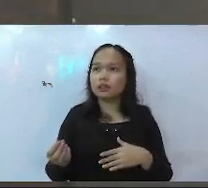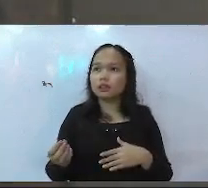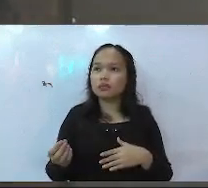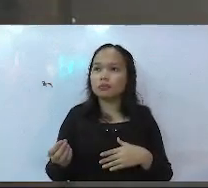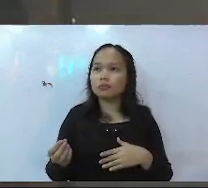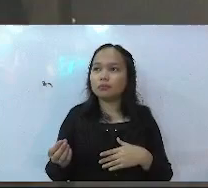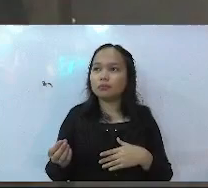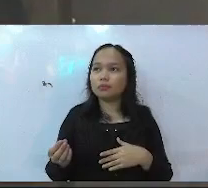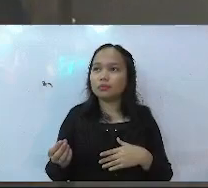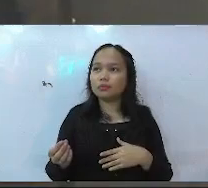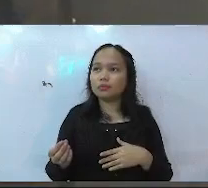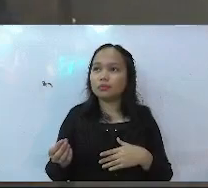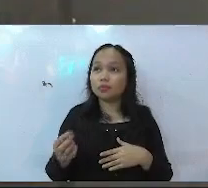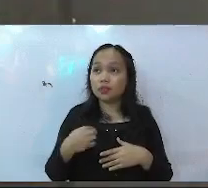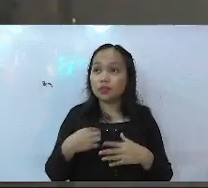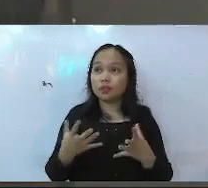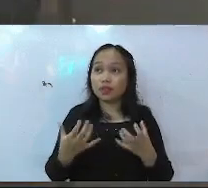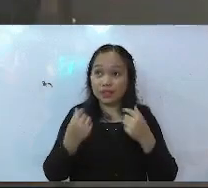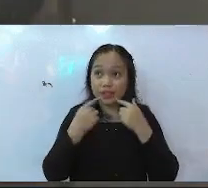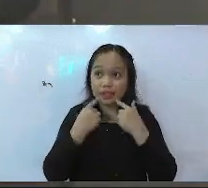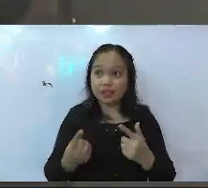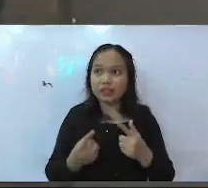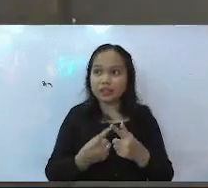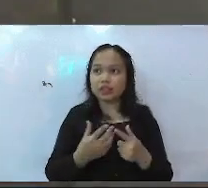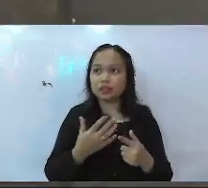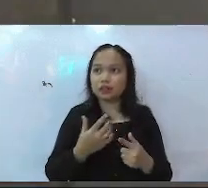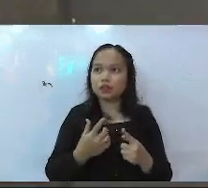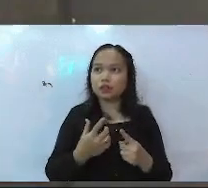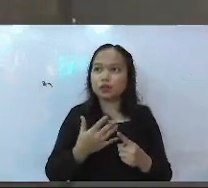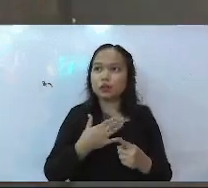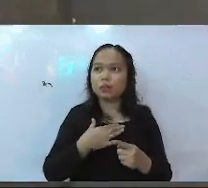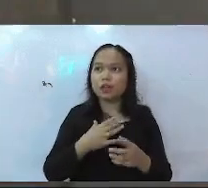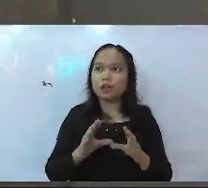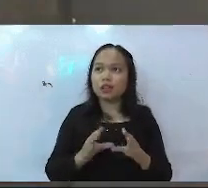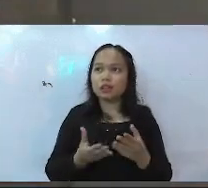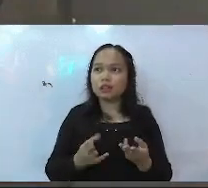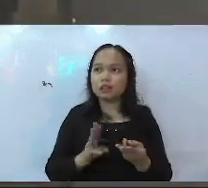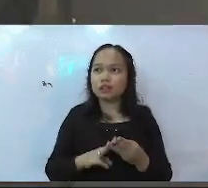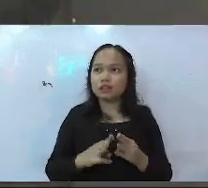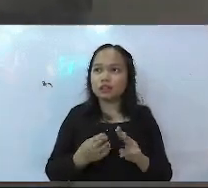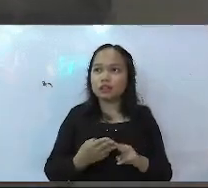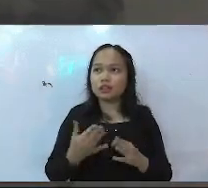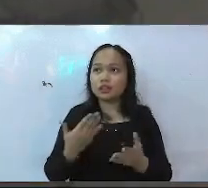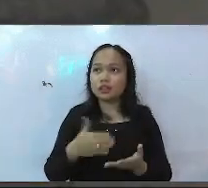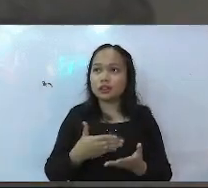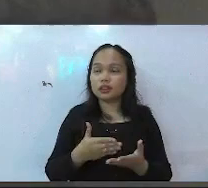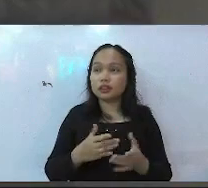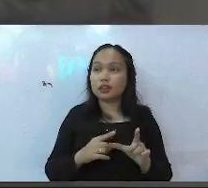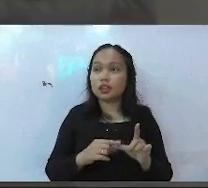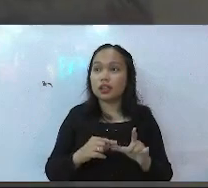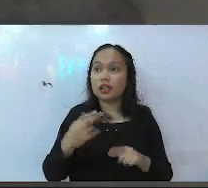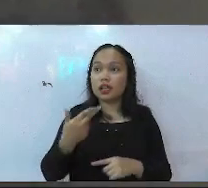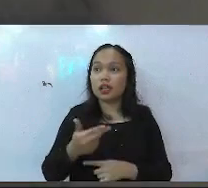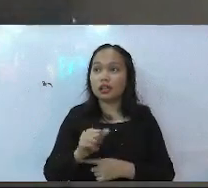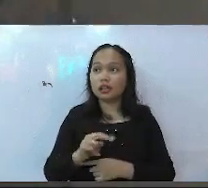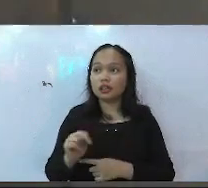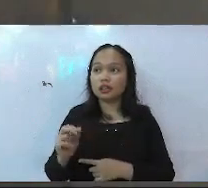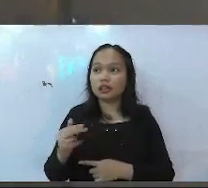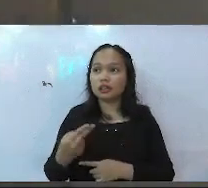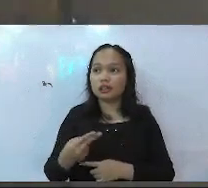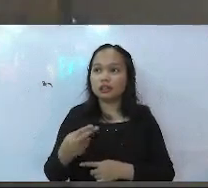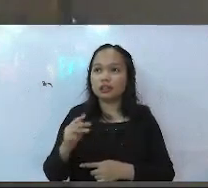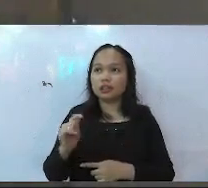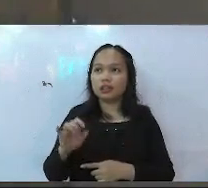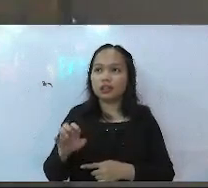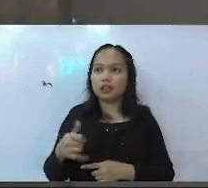JJ may gusto ka pa ba i- shoutout shoutout sa aking mga classmate yan May classmate po akong sheran si hann trano yan so